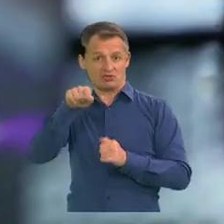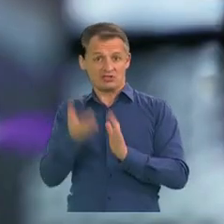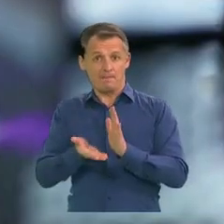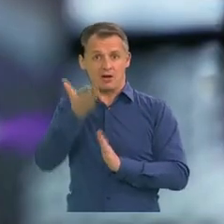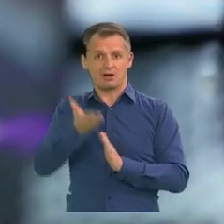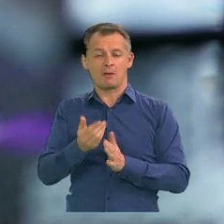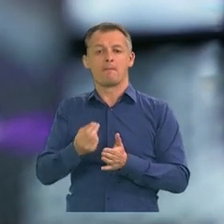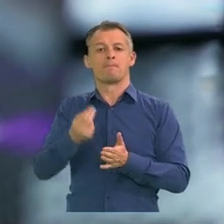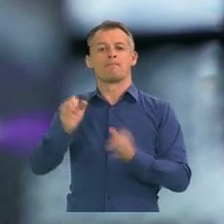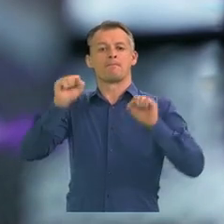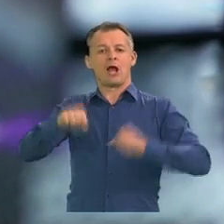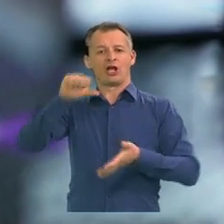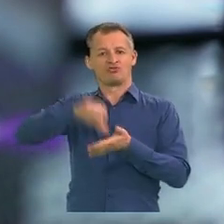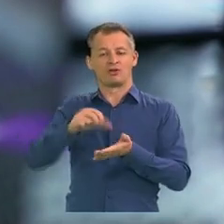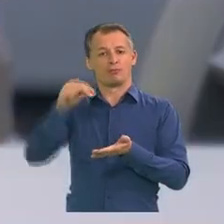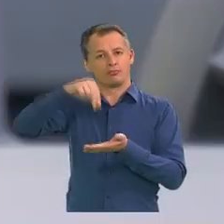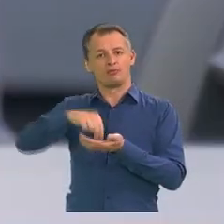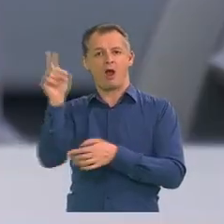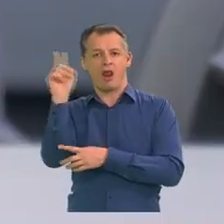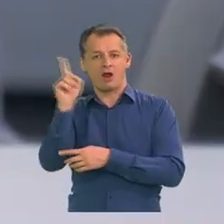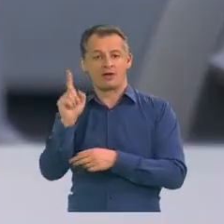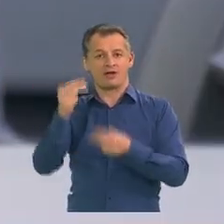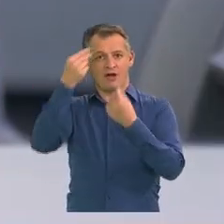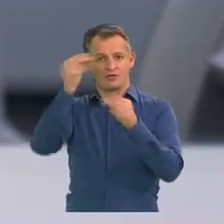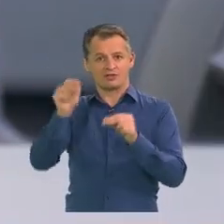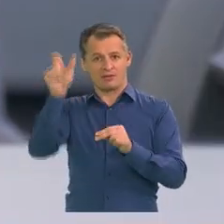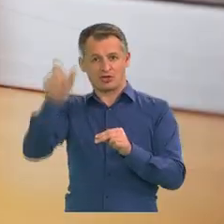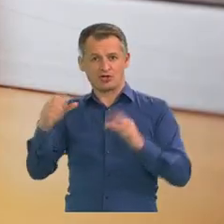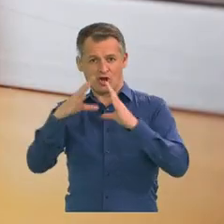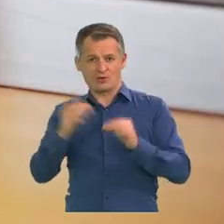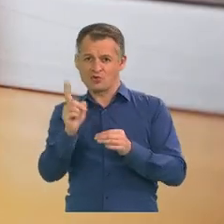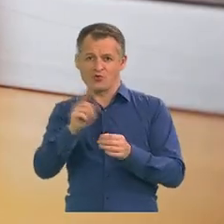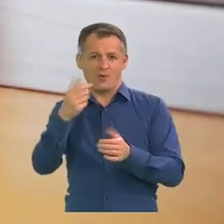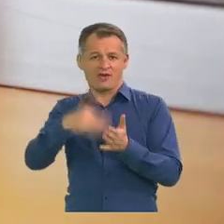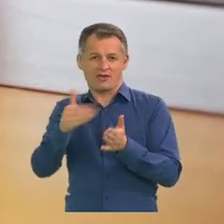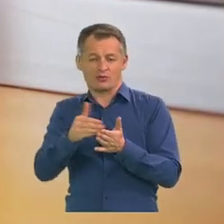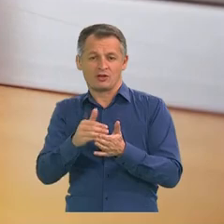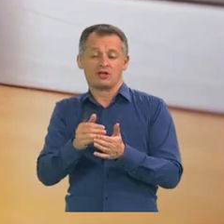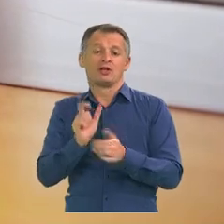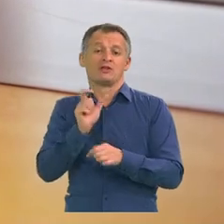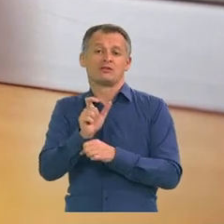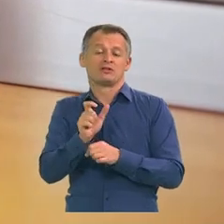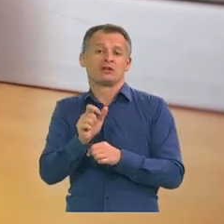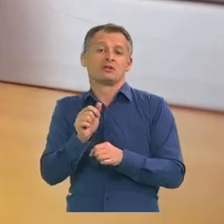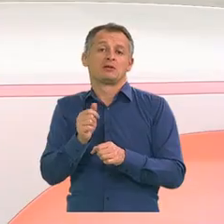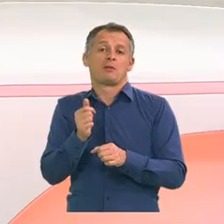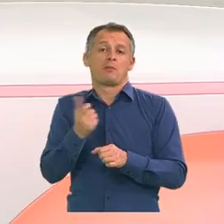Banca Centrală trage un semnal de alarmă și îndeamnă pe români să nu mai facă împrumuturi și să cheltuie doar atât cât își permit.